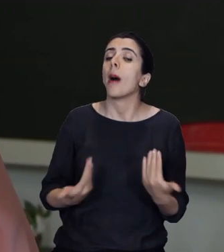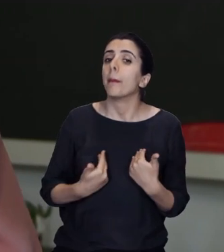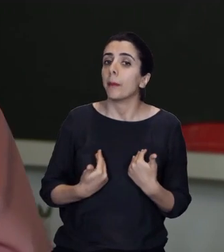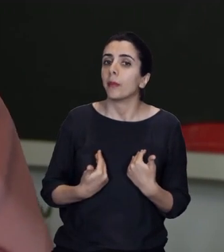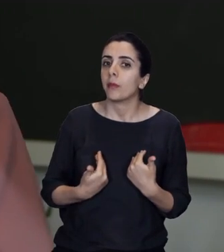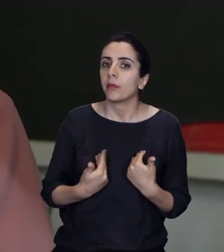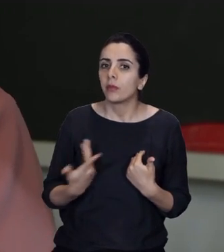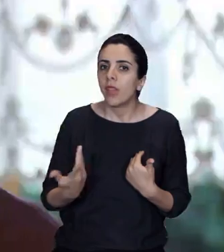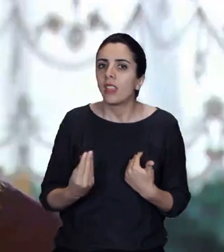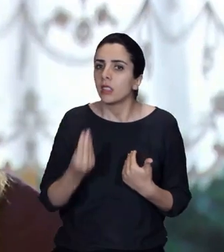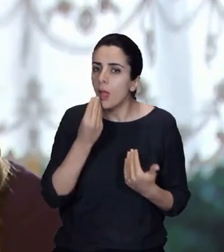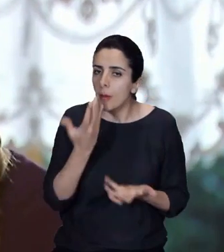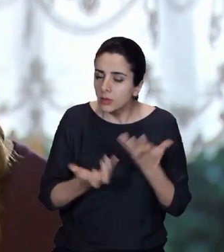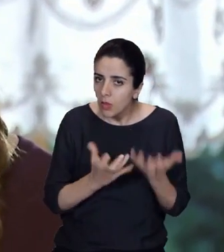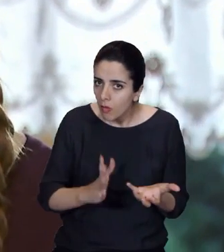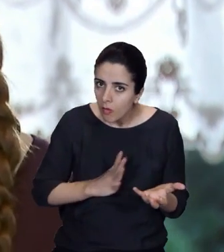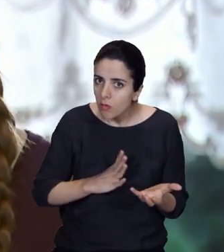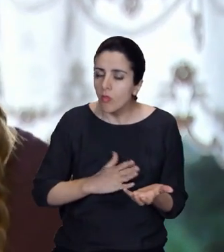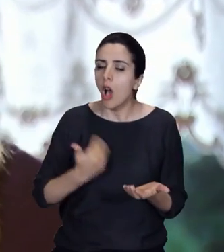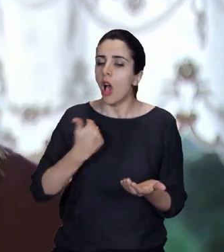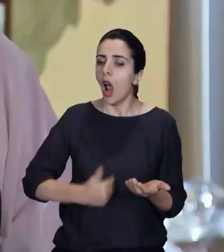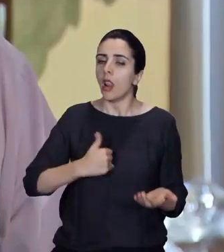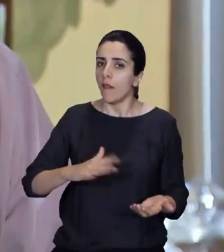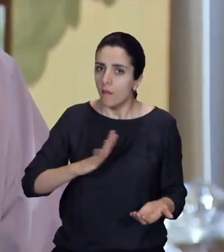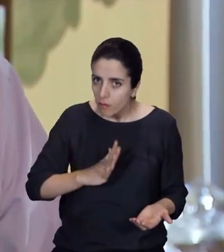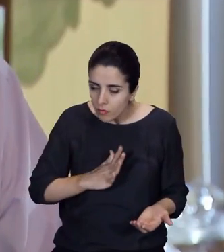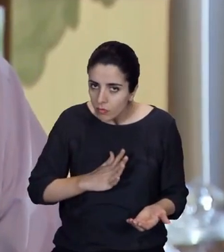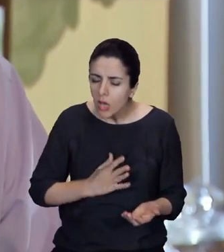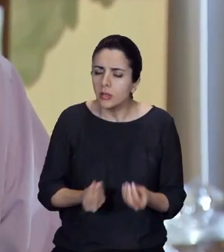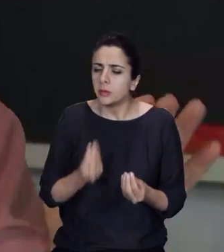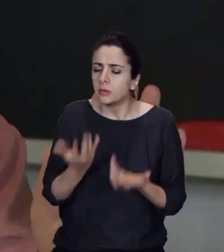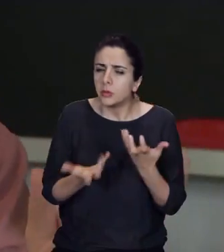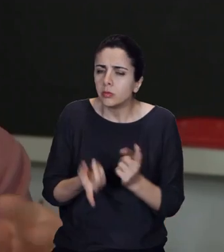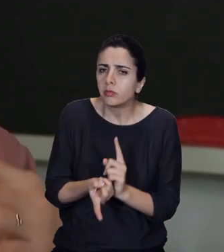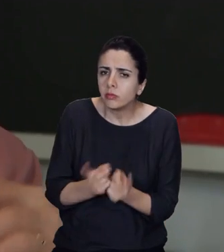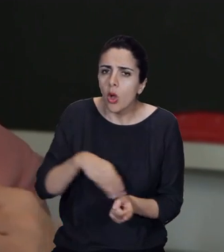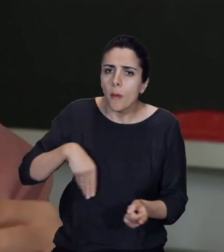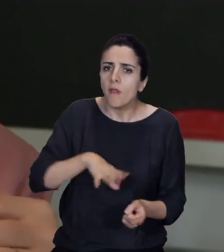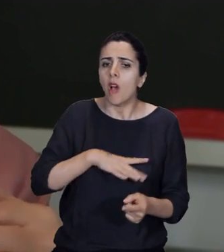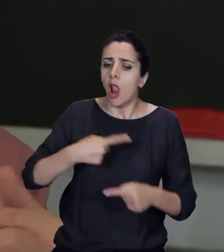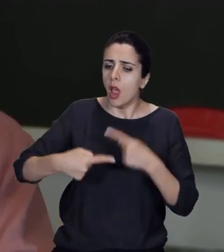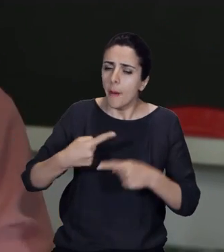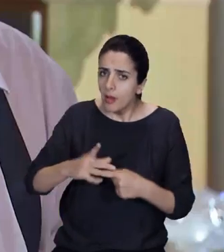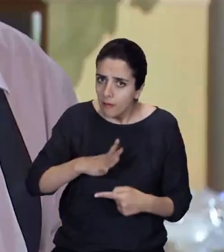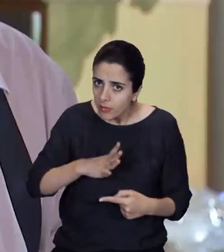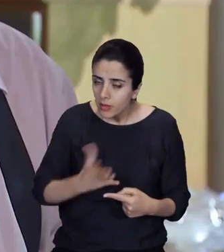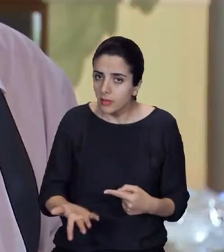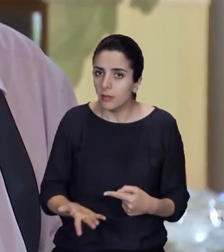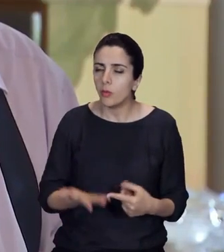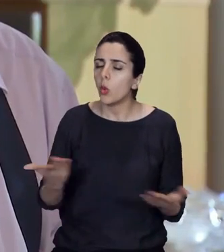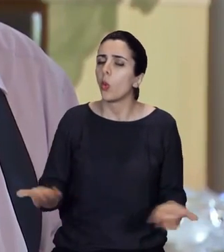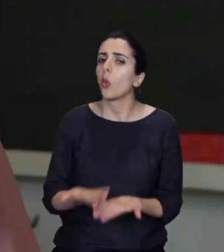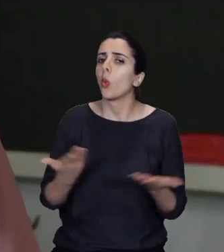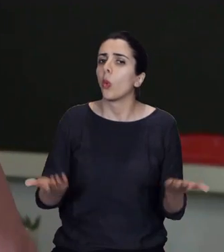sanıyorsun? Ya bunun tencere yemeği var, karnıyarığı var, oturtması var, etli yaprak sarması var.